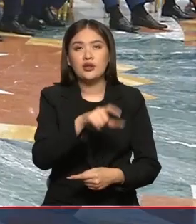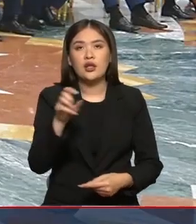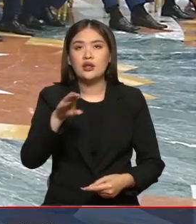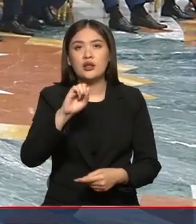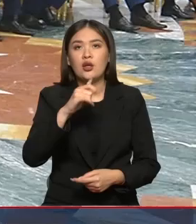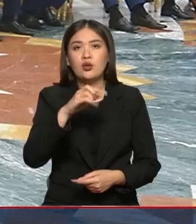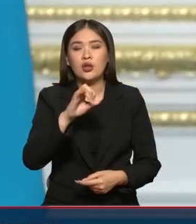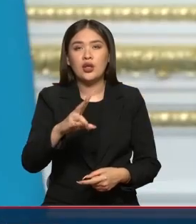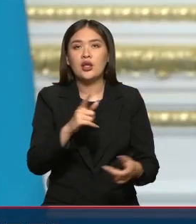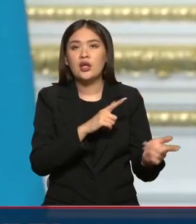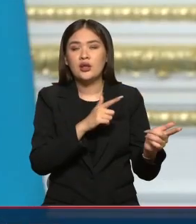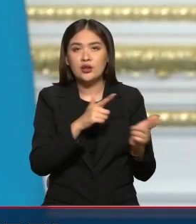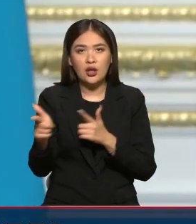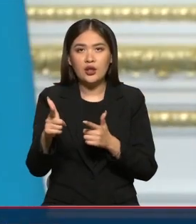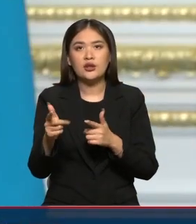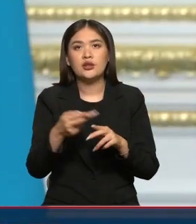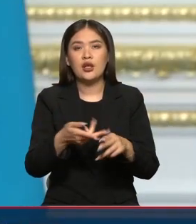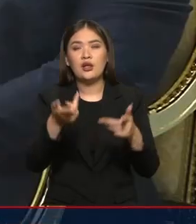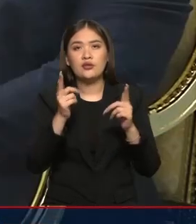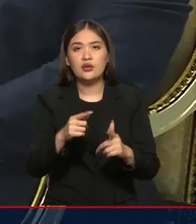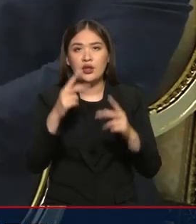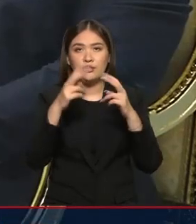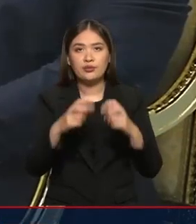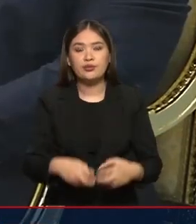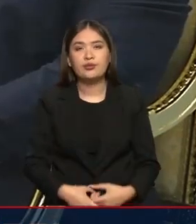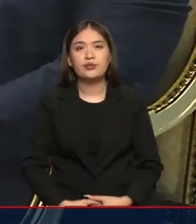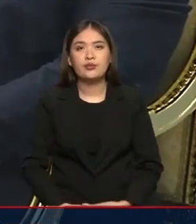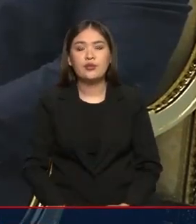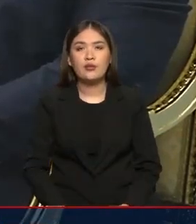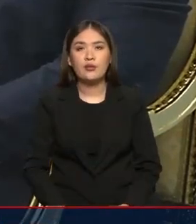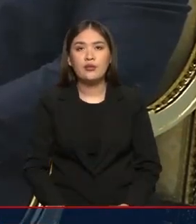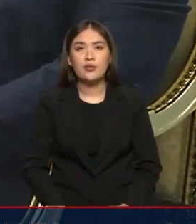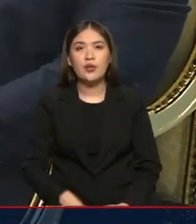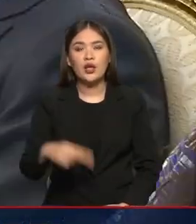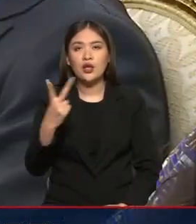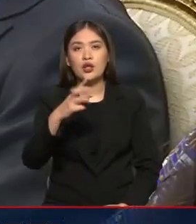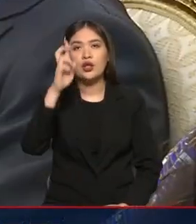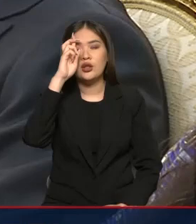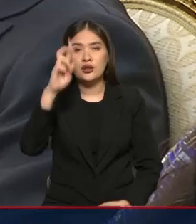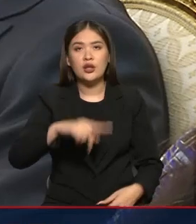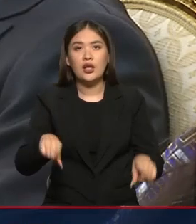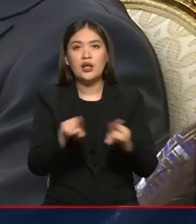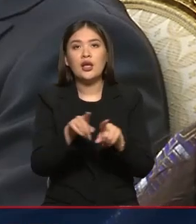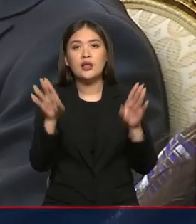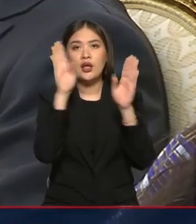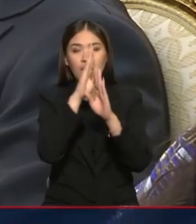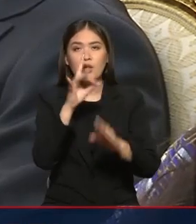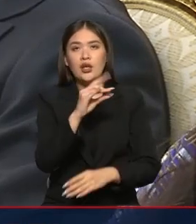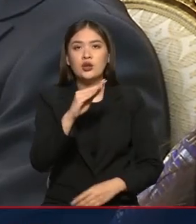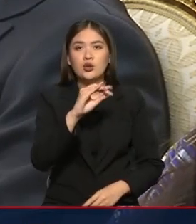саласын зерттеуге дайын, оны президент атап өтті. Өздеріңізге мәлім, екі елдің де табиғи ресурстары